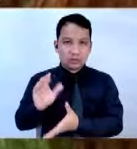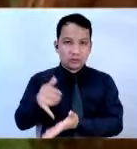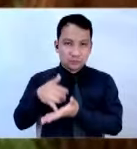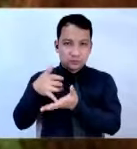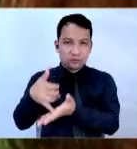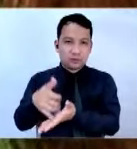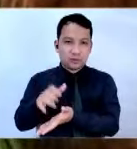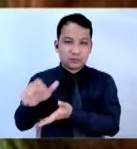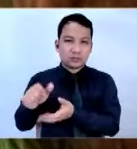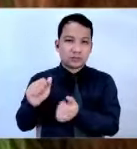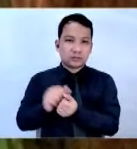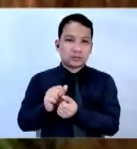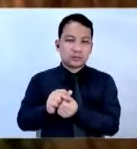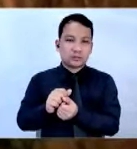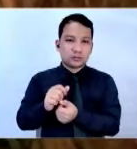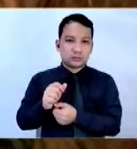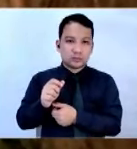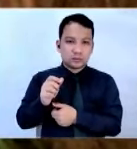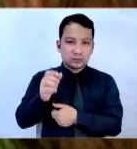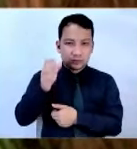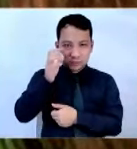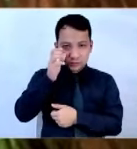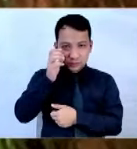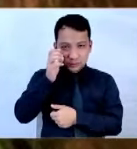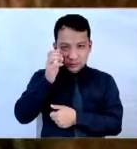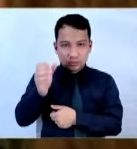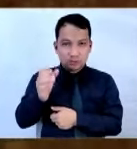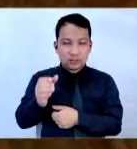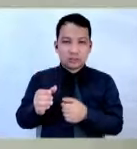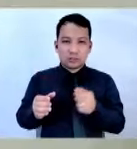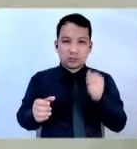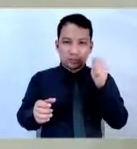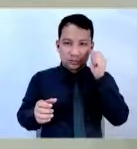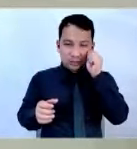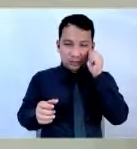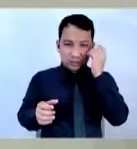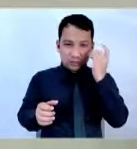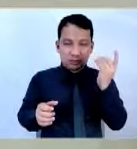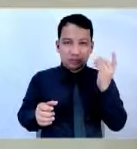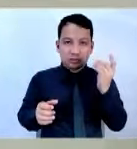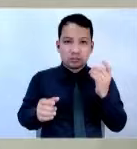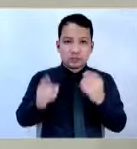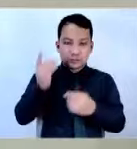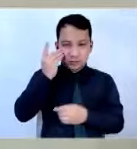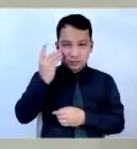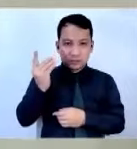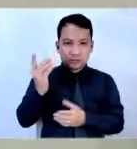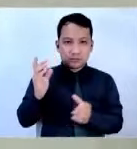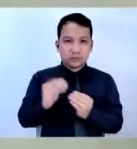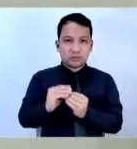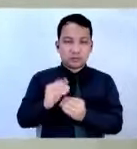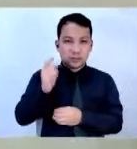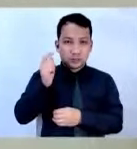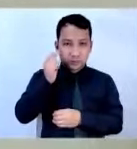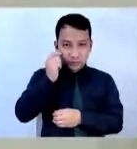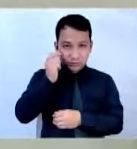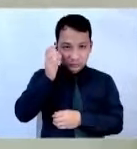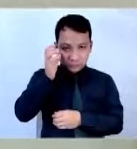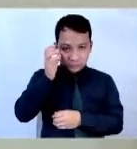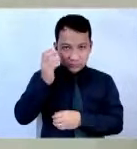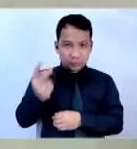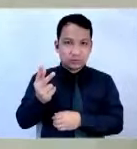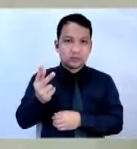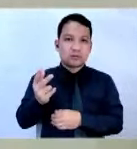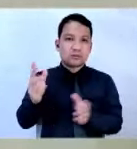Kabilang narito sina Charo Santos Concho, Alden Richards, Dingdong Dantes at Tirso Cruz III. Nagbigay silang lahat